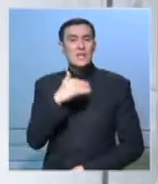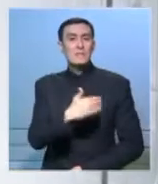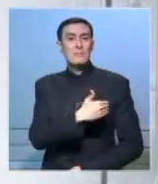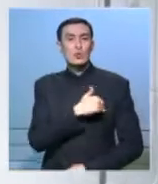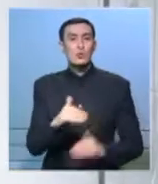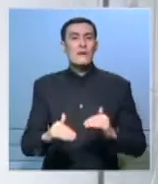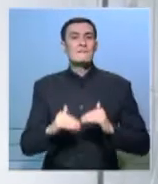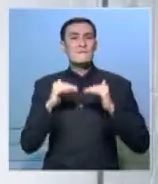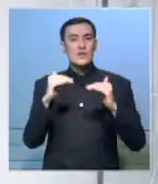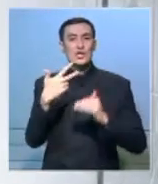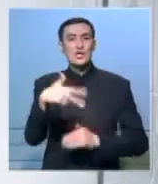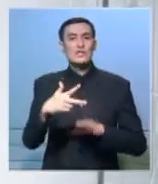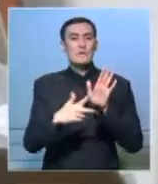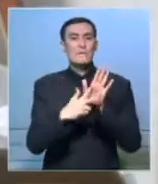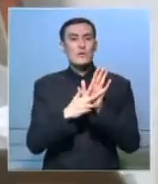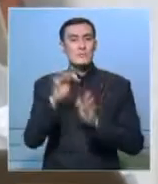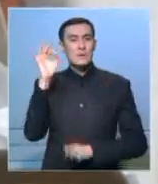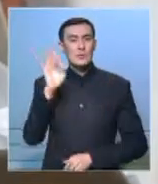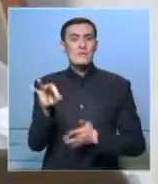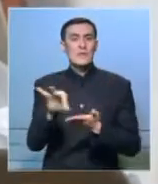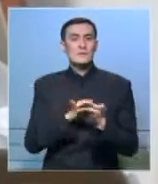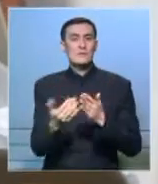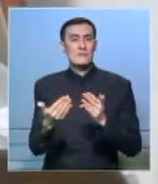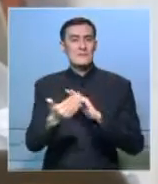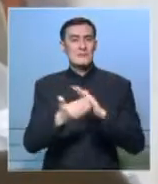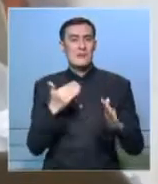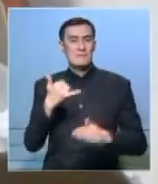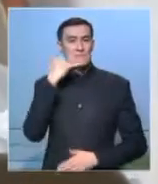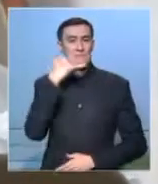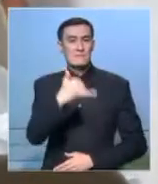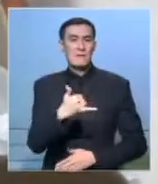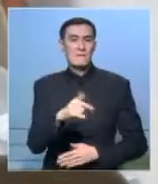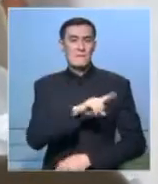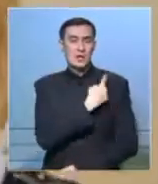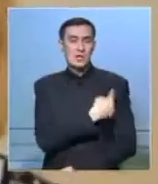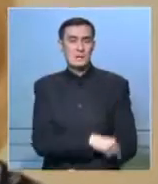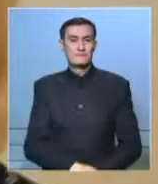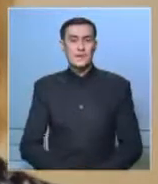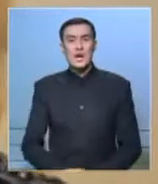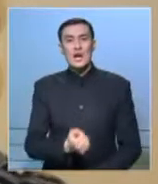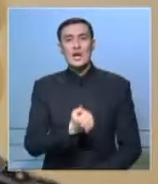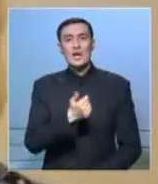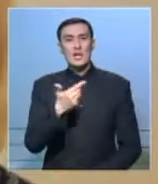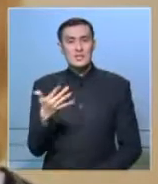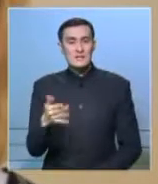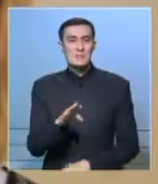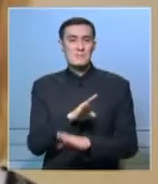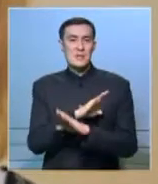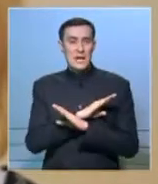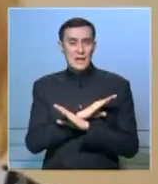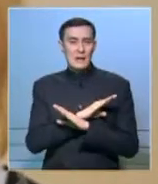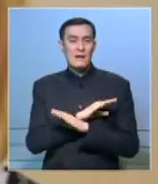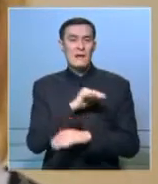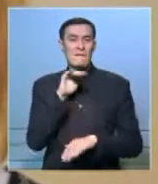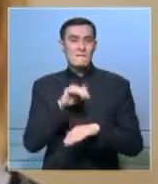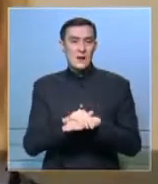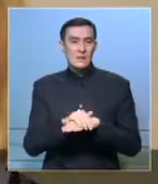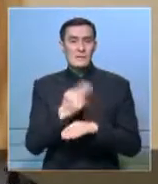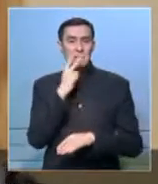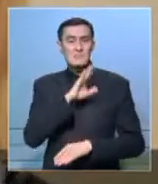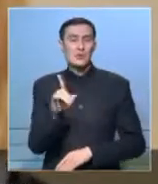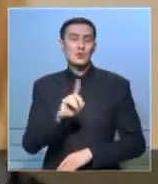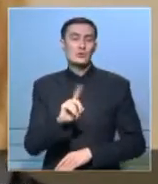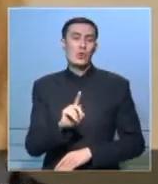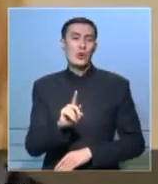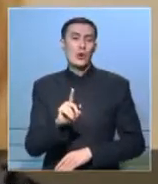выше 38 градусов врача нужно вызывать незамедлительно. Количество действительно смертельных случаев, несмотря на то, что